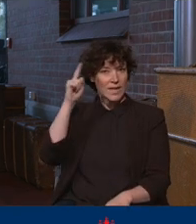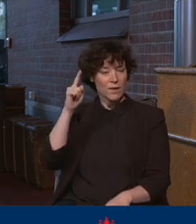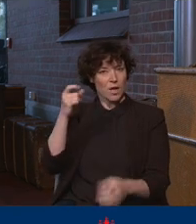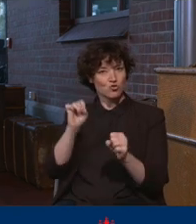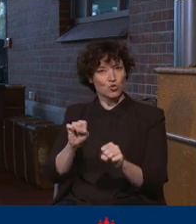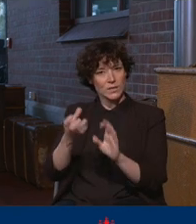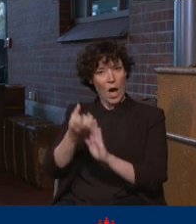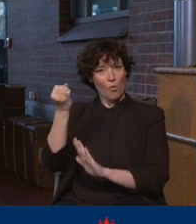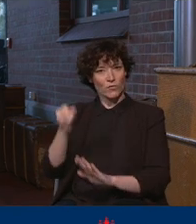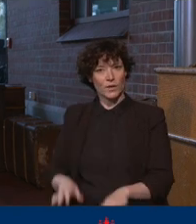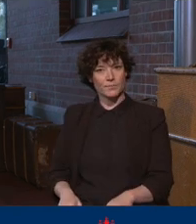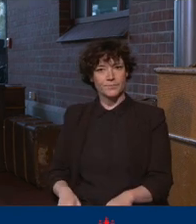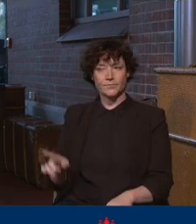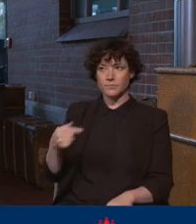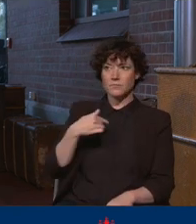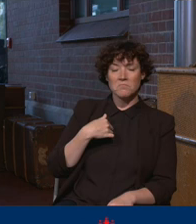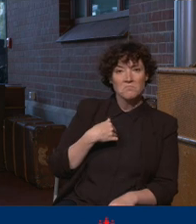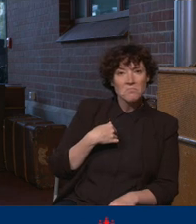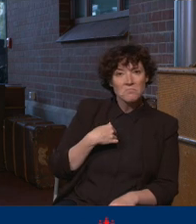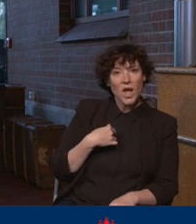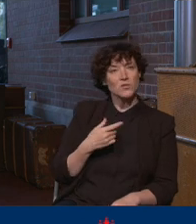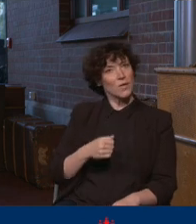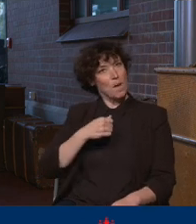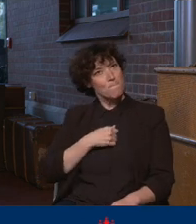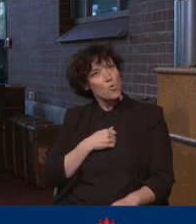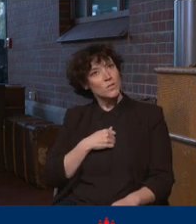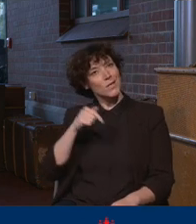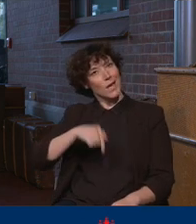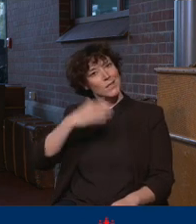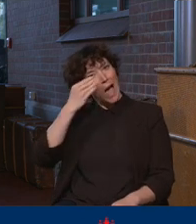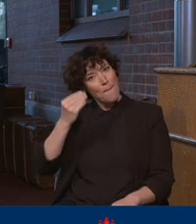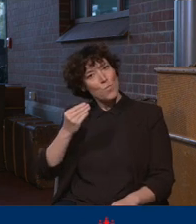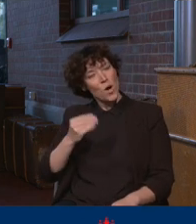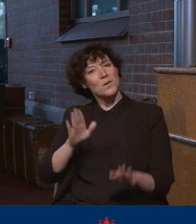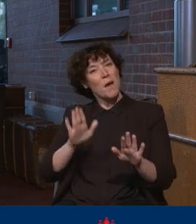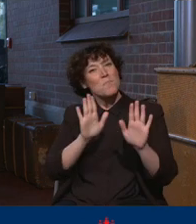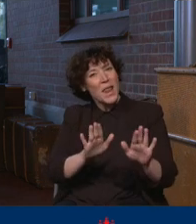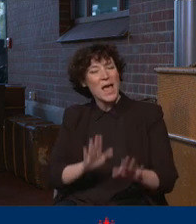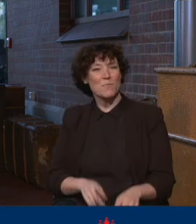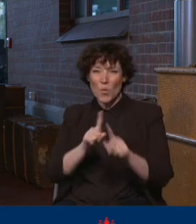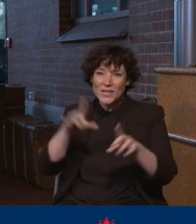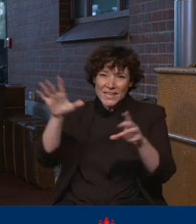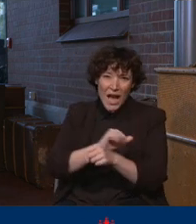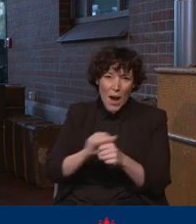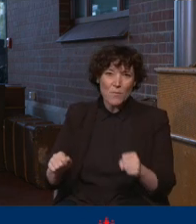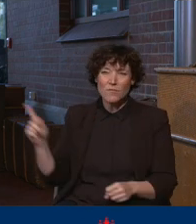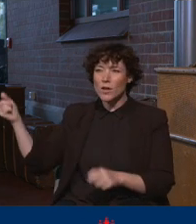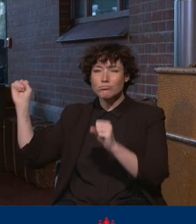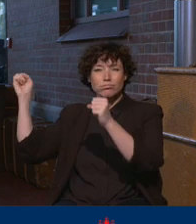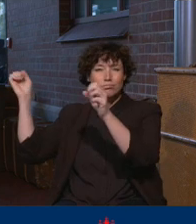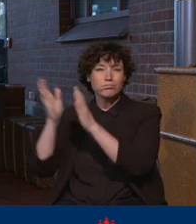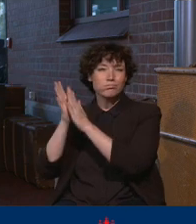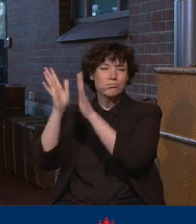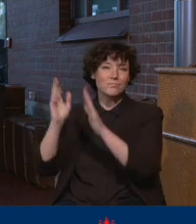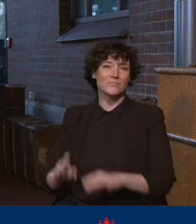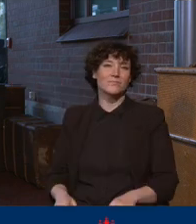finde ich finde es hier in hamburg mutig mal was stehen zu lassen und das sind jetzt an der stelle mal die zoll hallen und manchmal ist